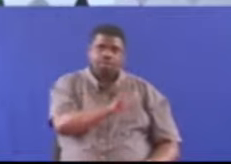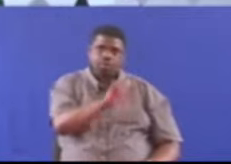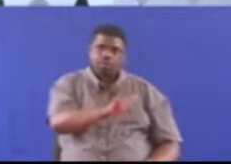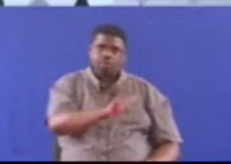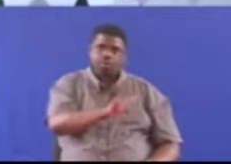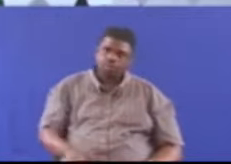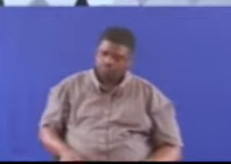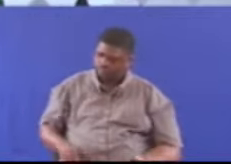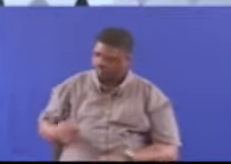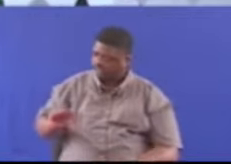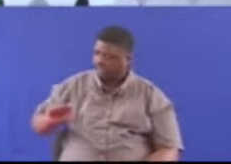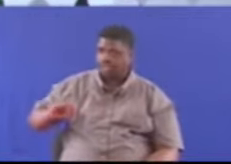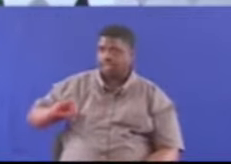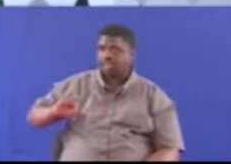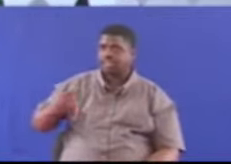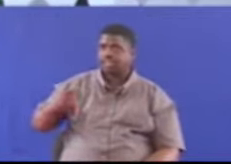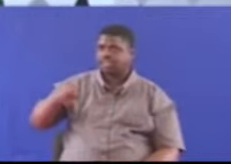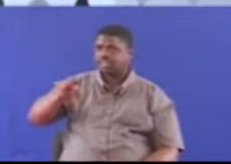Ajax